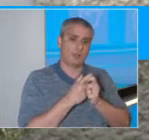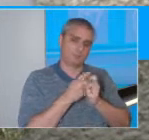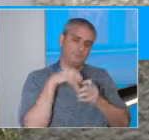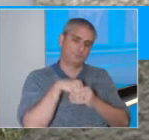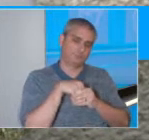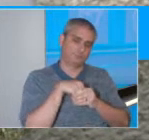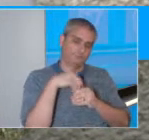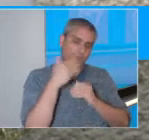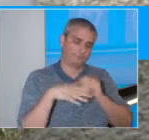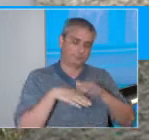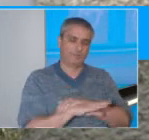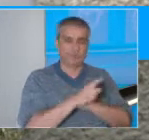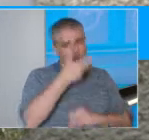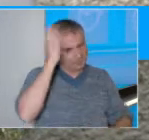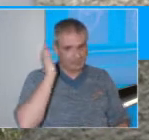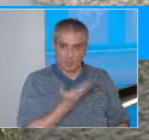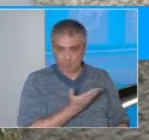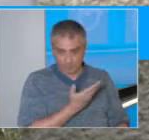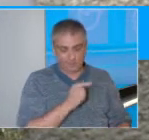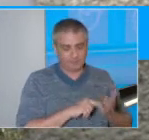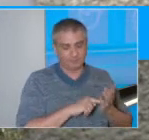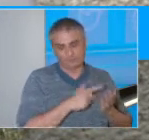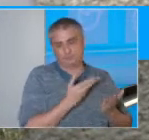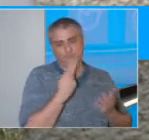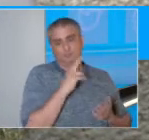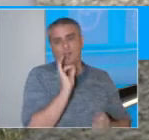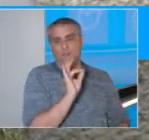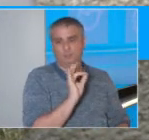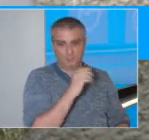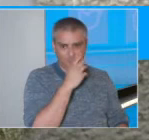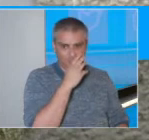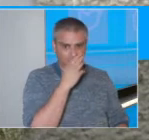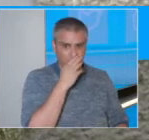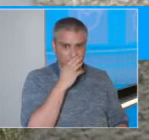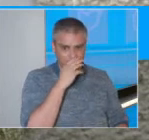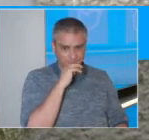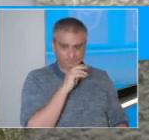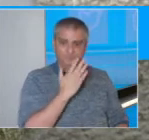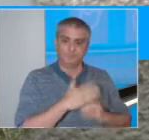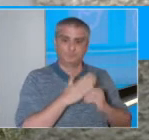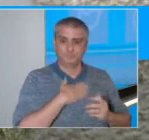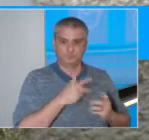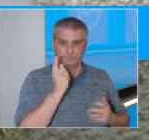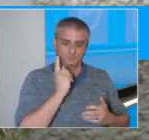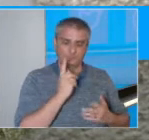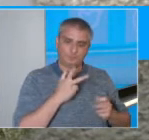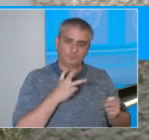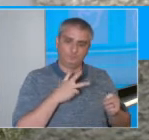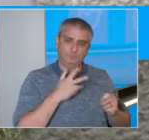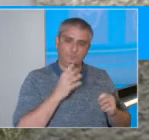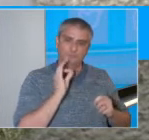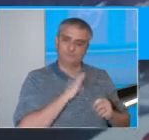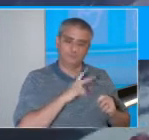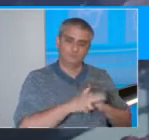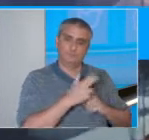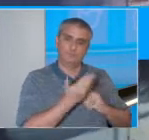שתישב בסוף תחת יאיר לפיד, ולכן הם יוצאים מההצהרה הזאת. ותראה, בסוף הם רוצים גם לחתוך את הקשית של נתניהו,